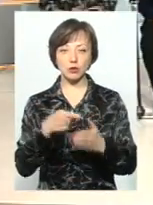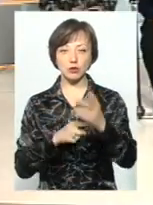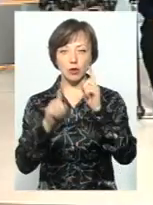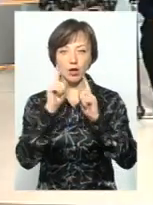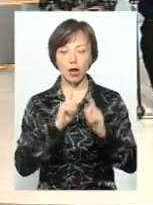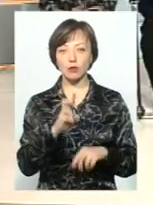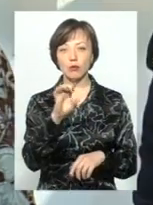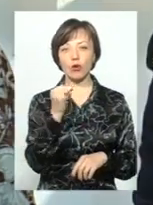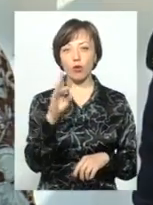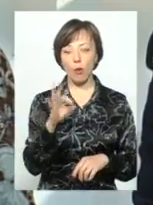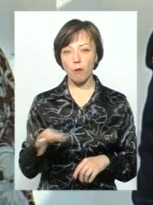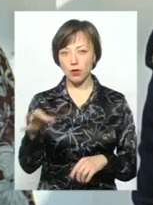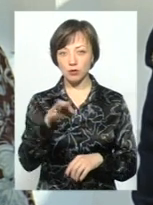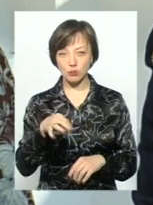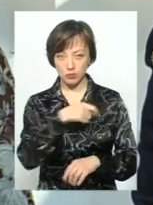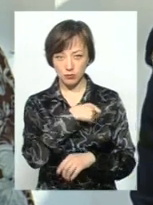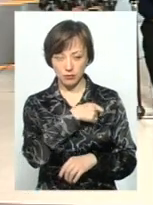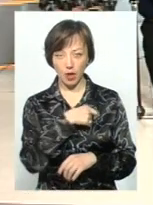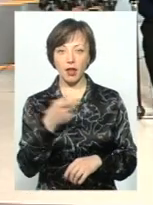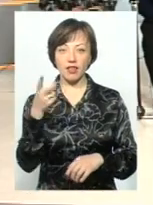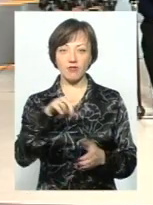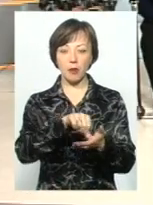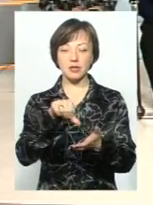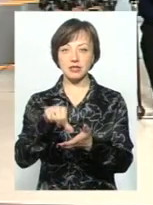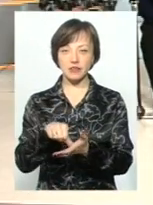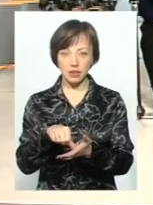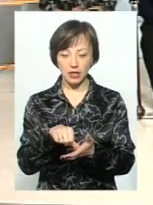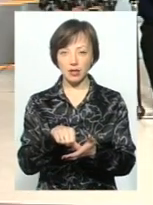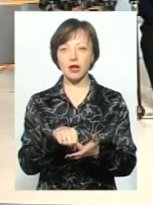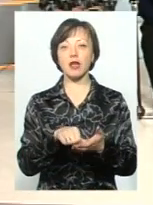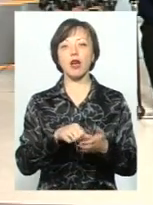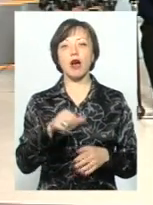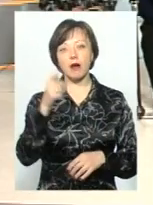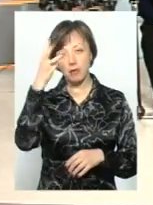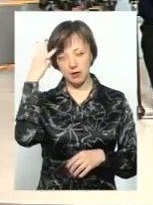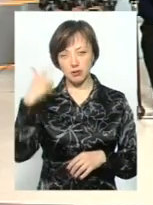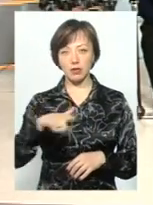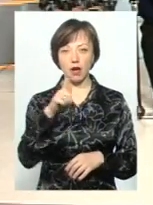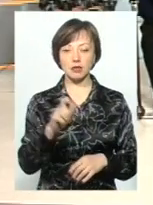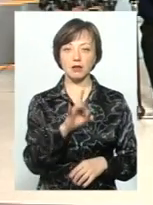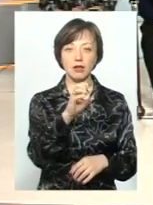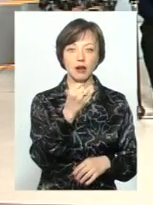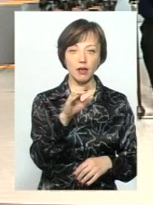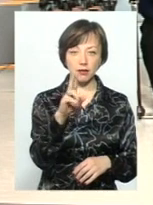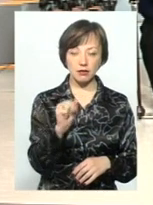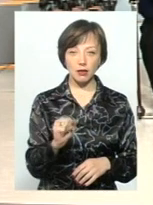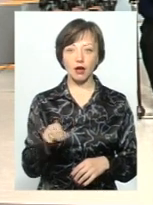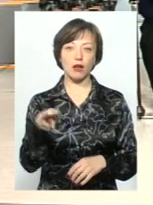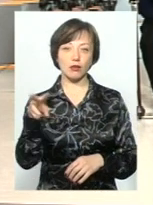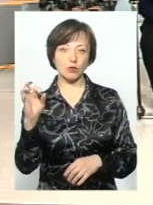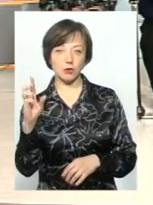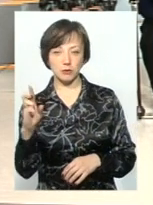обласної ради, та два представники Хмельницьгазу: Віталій Рейде, комерційний директор ПАТ «Хмельницькгаз», і Олександр Лоб, технічний директор ПАТ